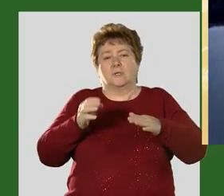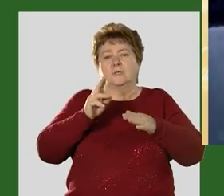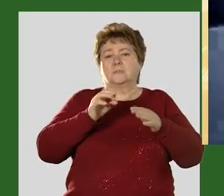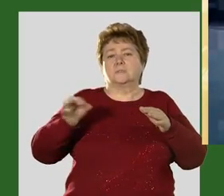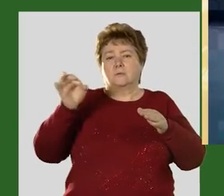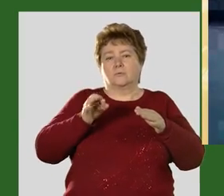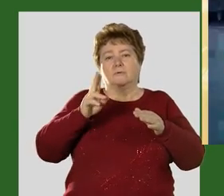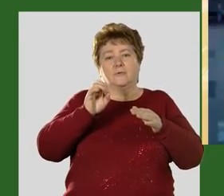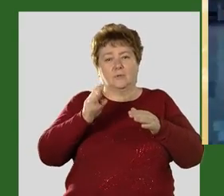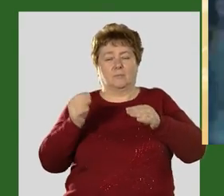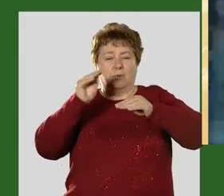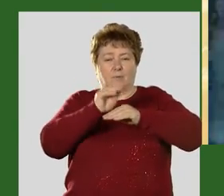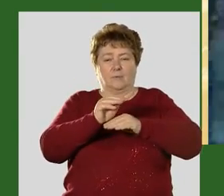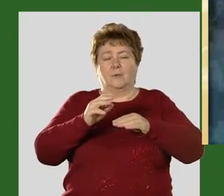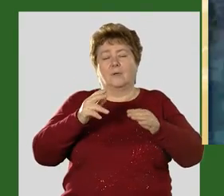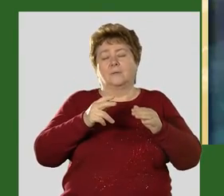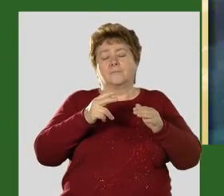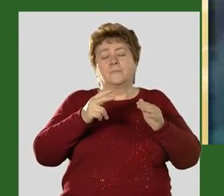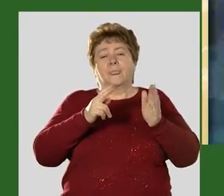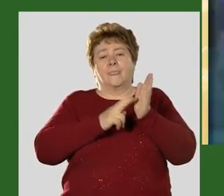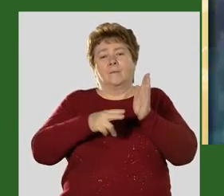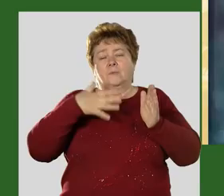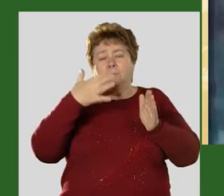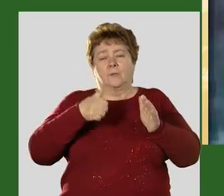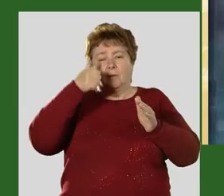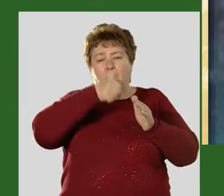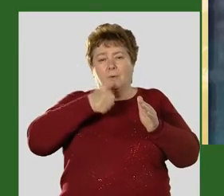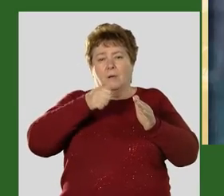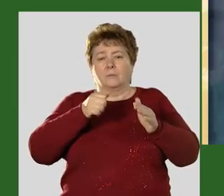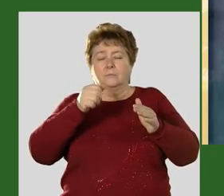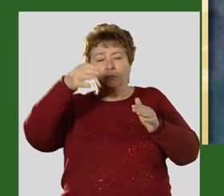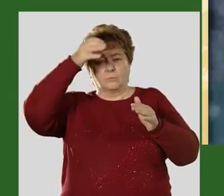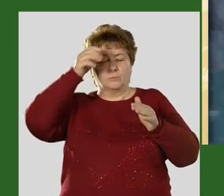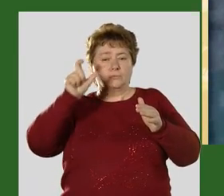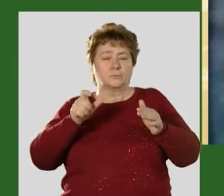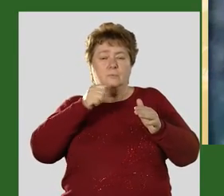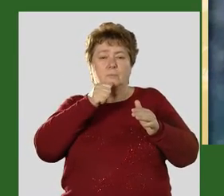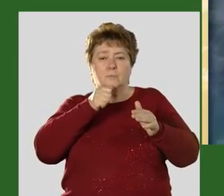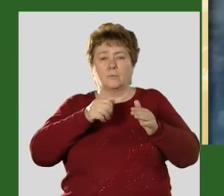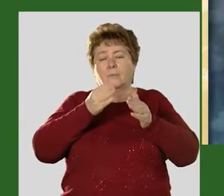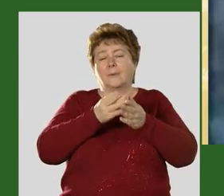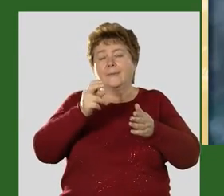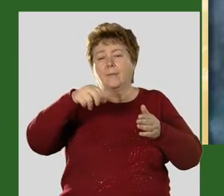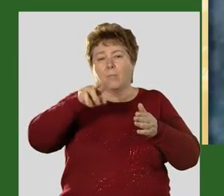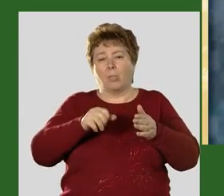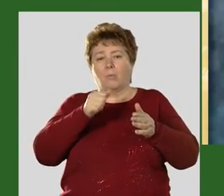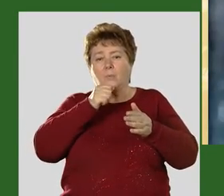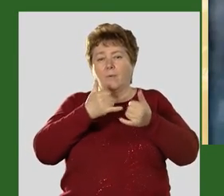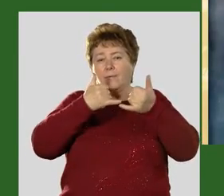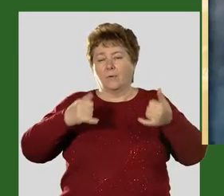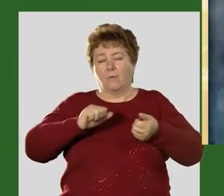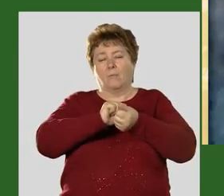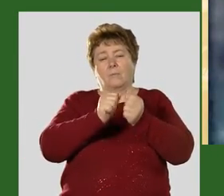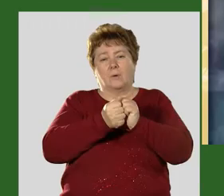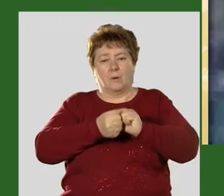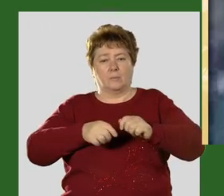Кипра. В 1875 году ученые попытались измерить глубину бездны Челленджера диплотом – веревкой с привязанным